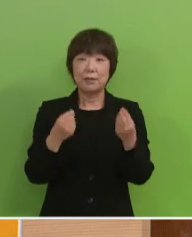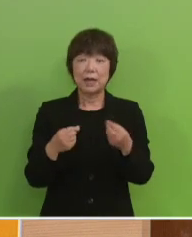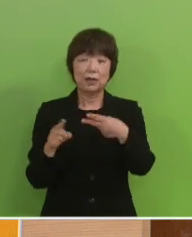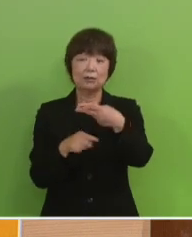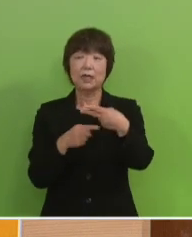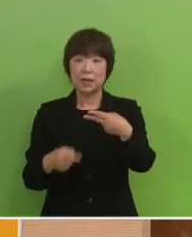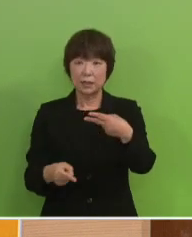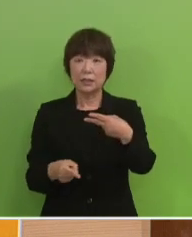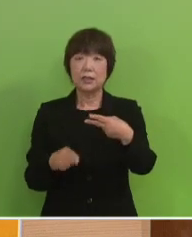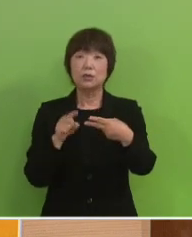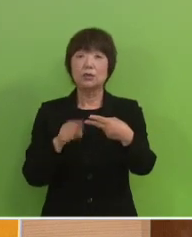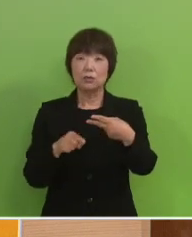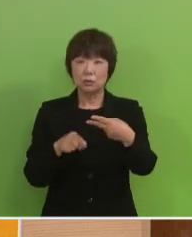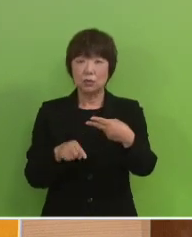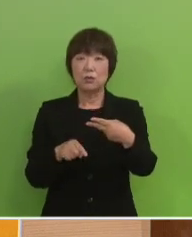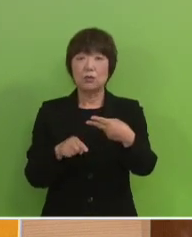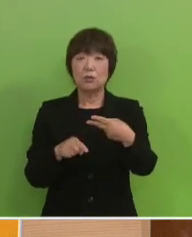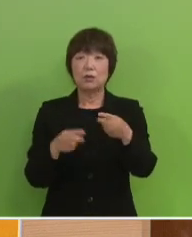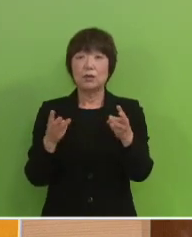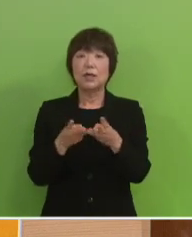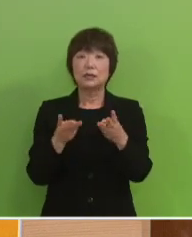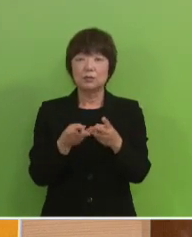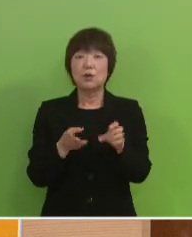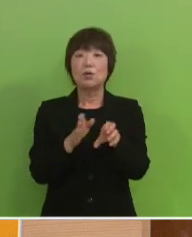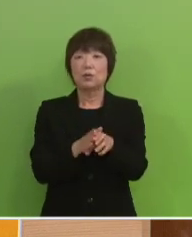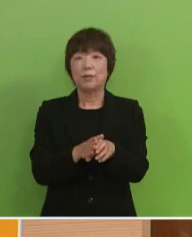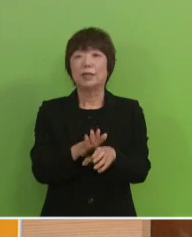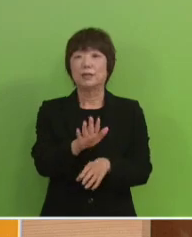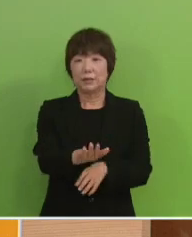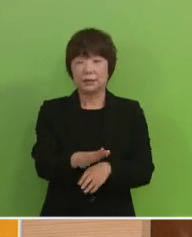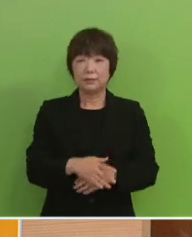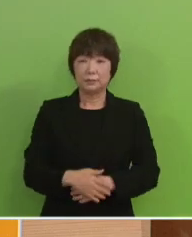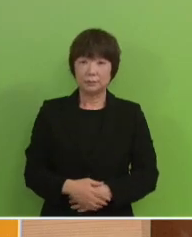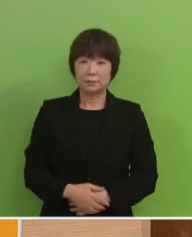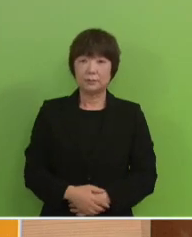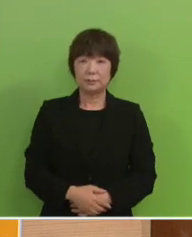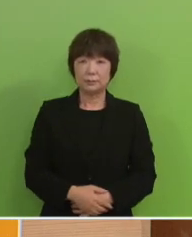2名これこの方が含まれています